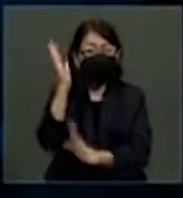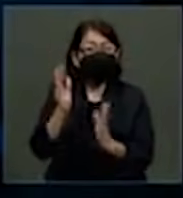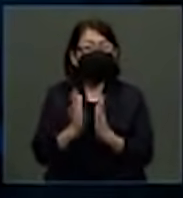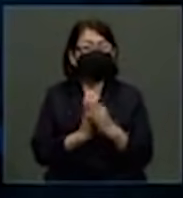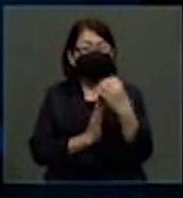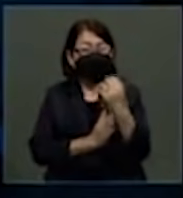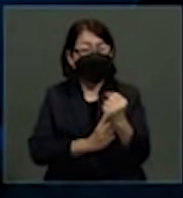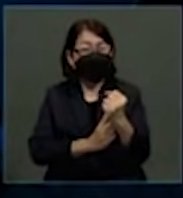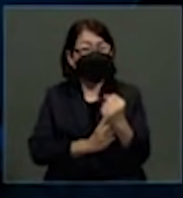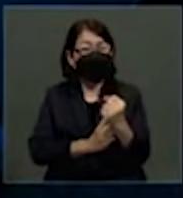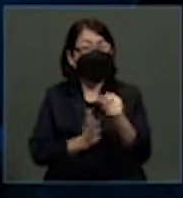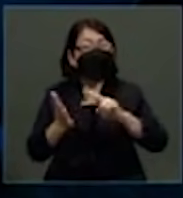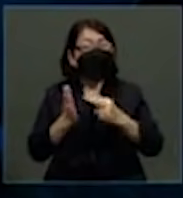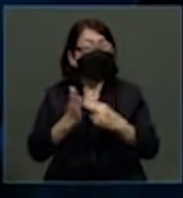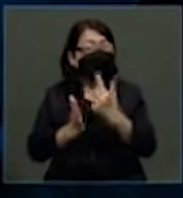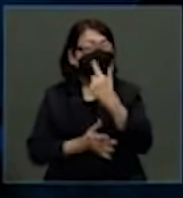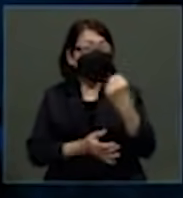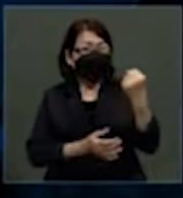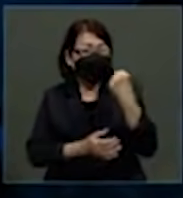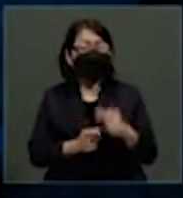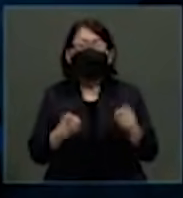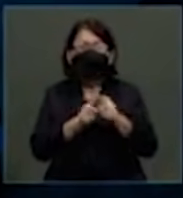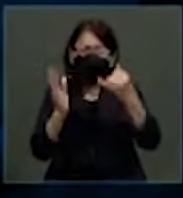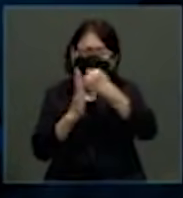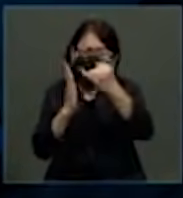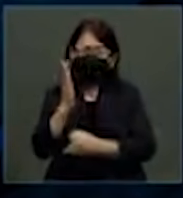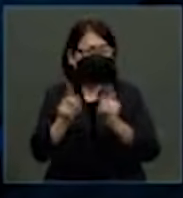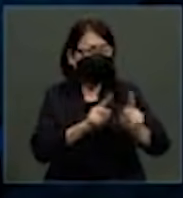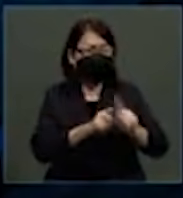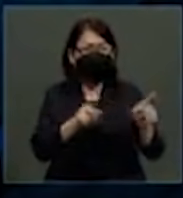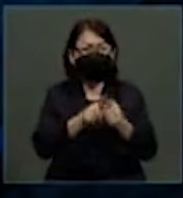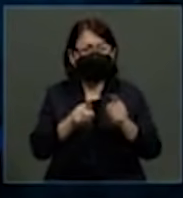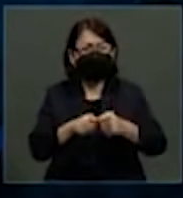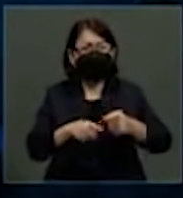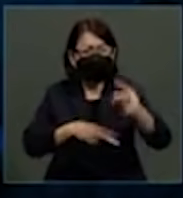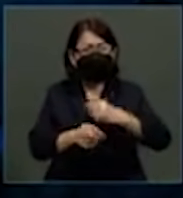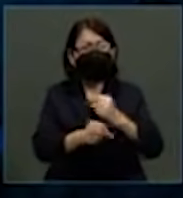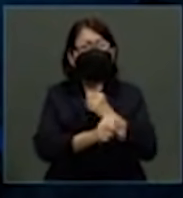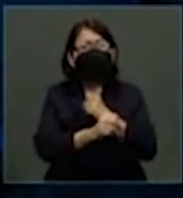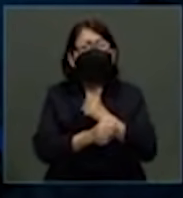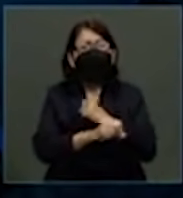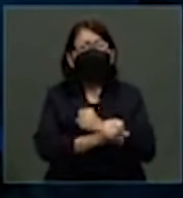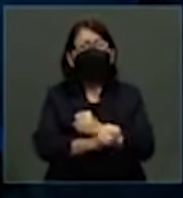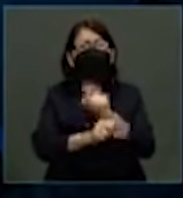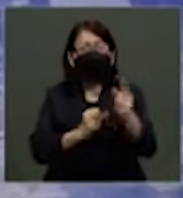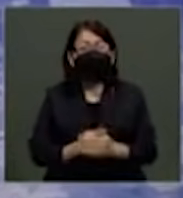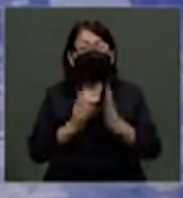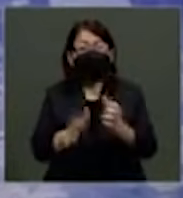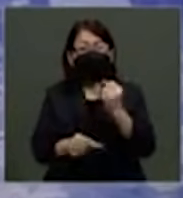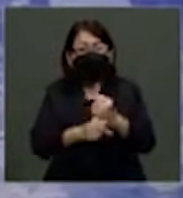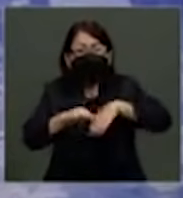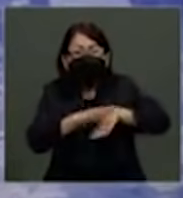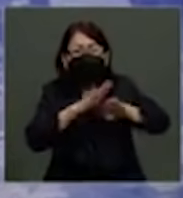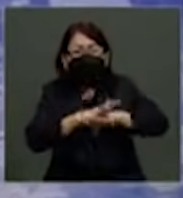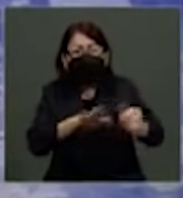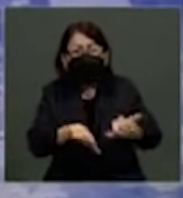ที่เราประกาศไว้เป็น10จังหวัดที่เป็นสีแดงเข้มเนี่ยนะครับรวมทั้งการเข้าออกไปจังหวัดอื่นๆเพื่อควบ